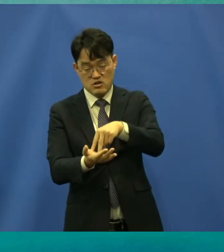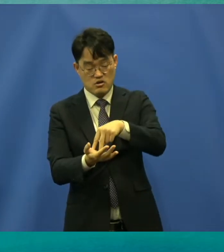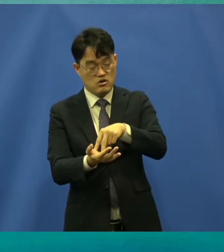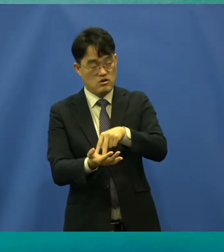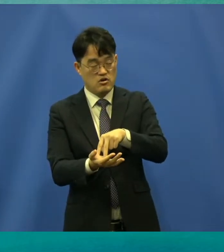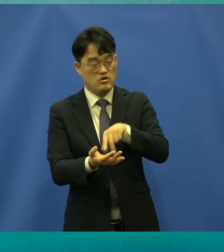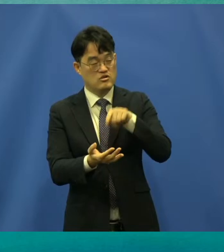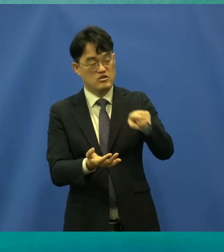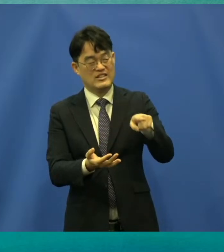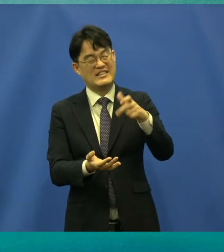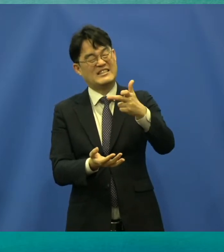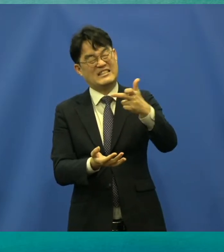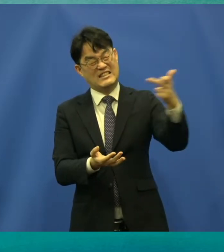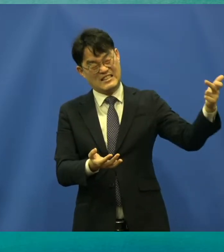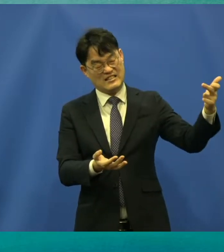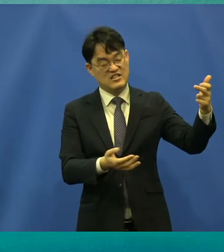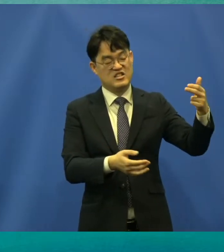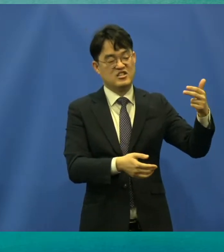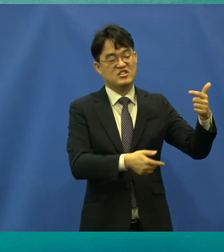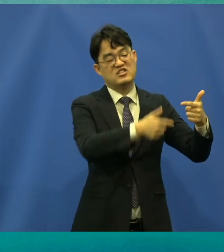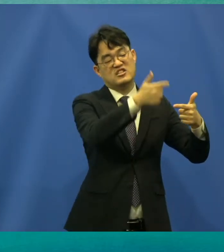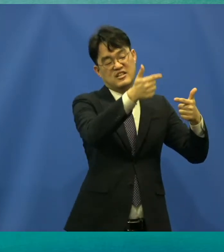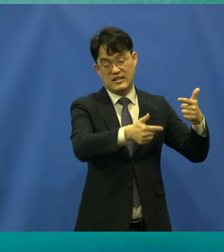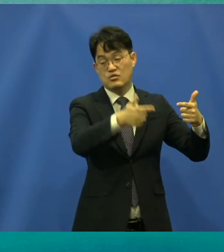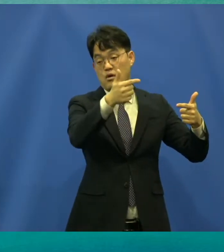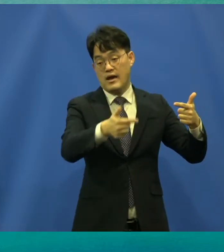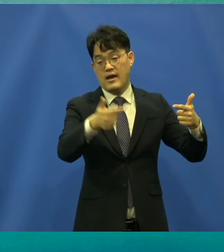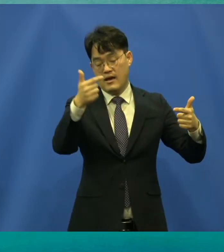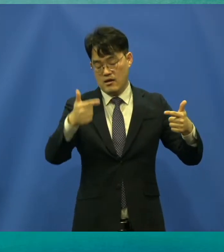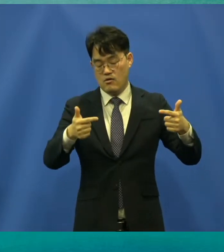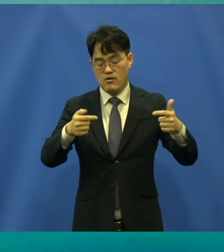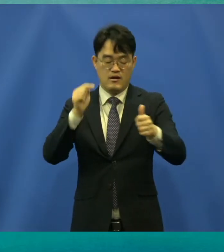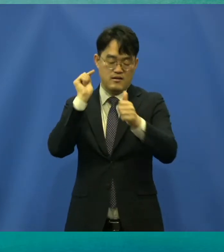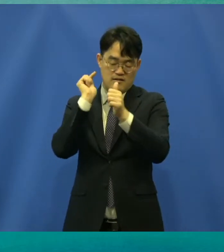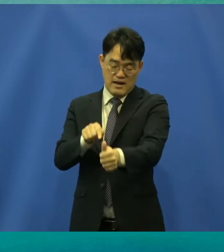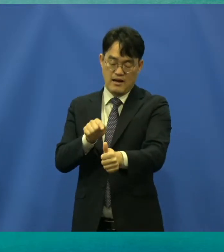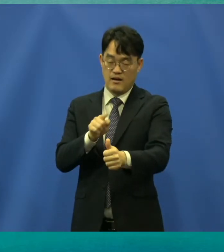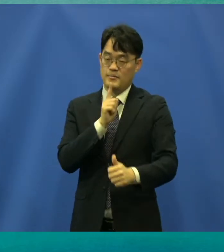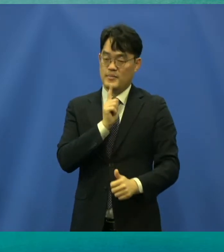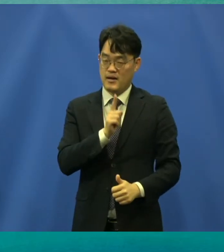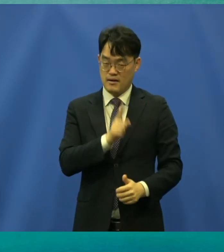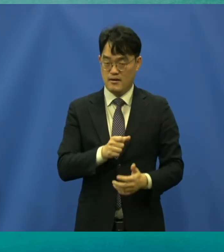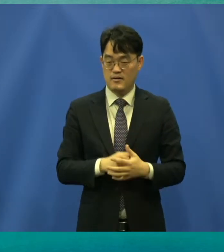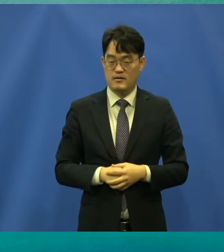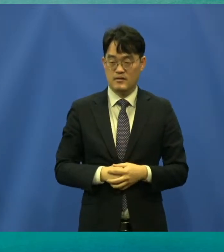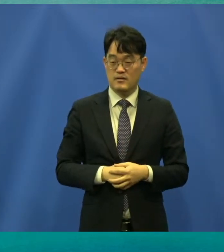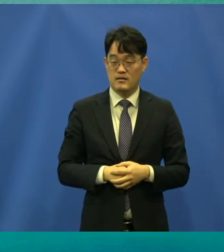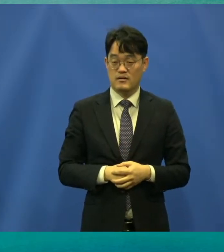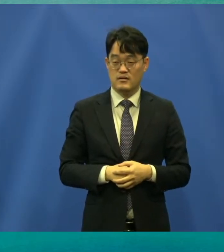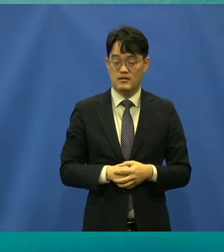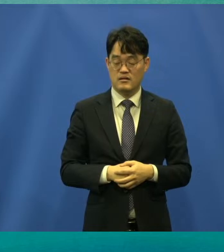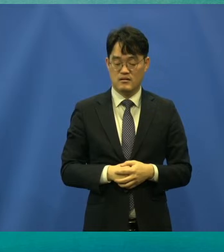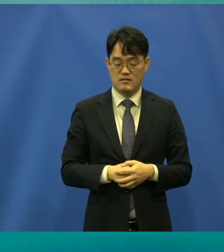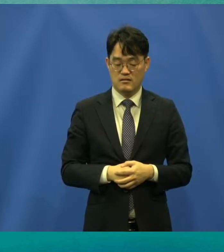새로운 말씀이 아니죠, 여러분. 1장에서 봤던, 시작에서 봤던 그 말씀.